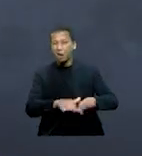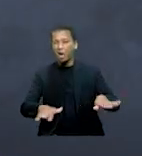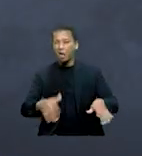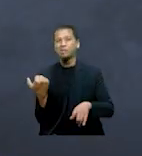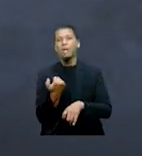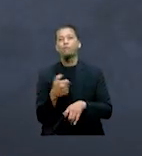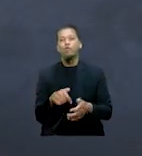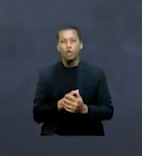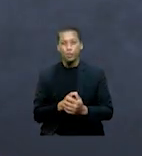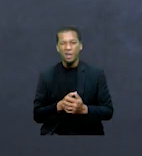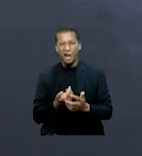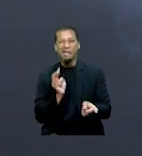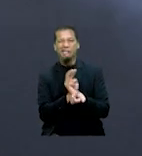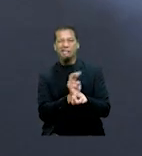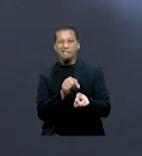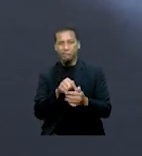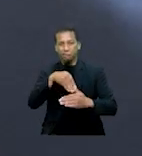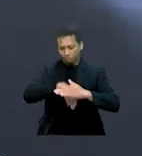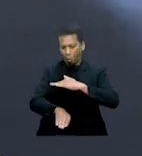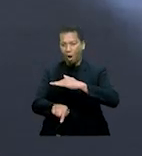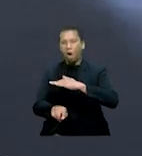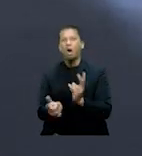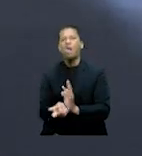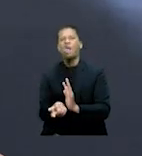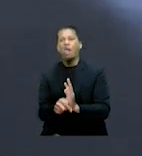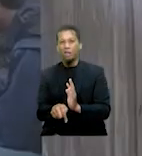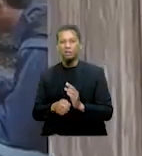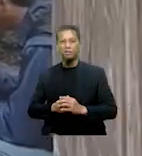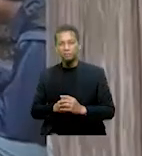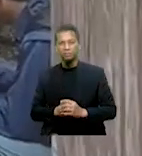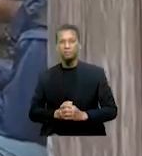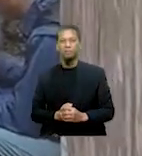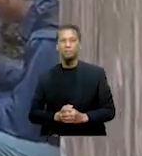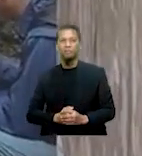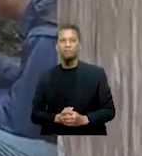seksual dilakukan di ruang bawah tanah di pondok tersebut.